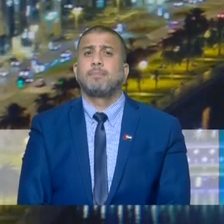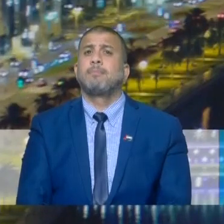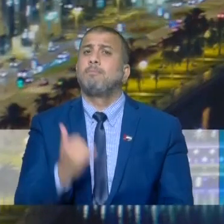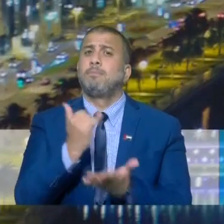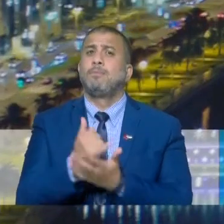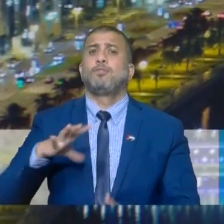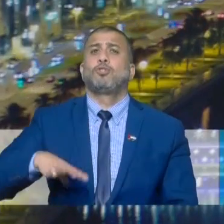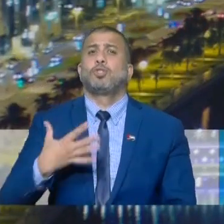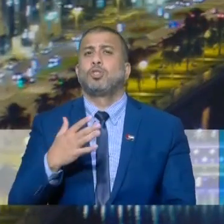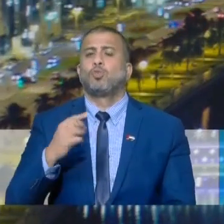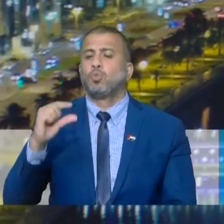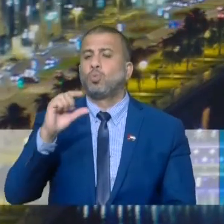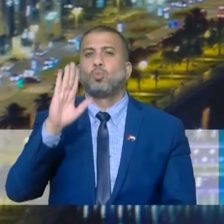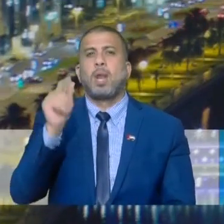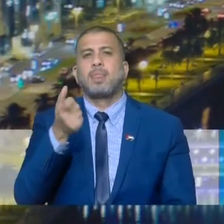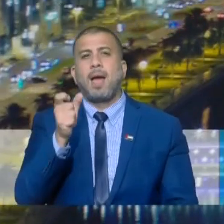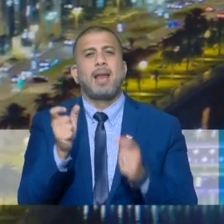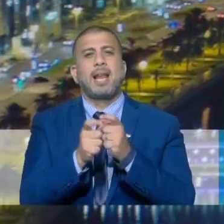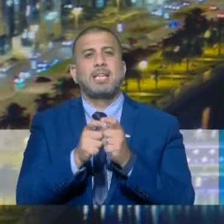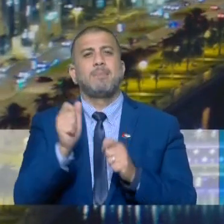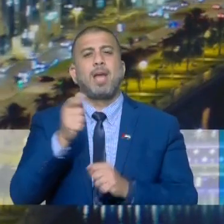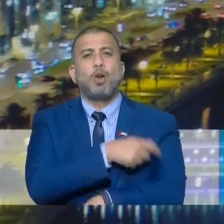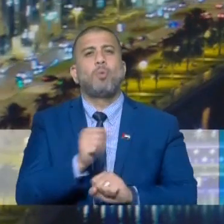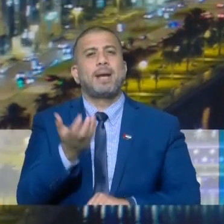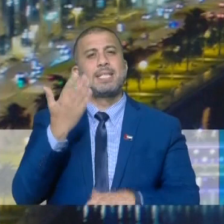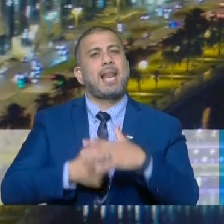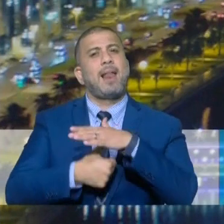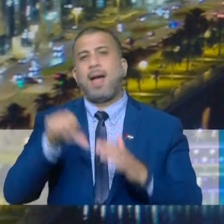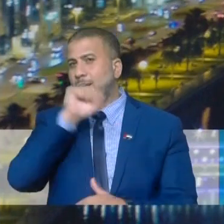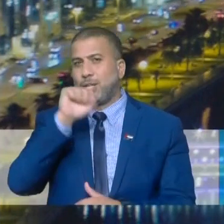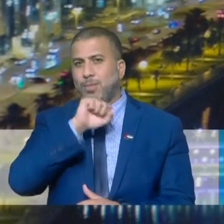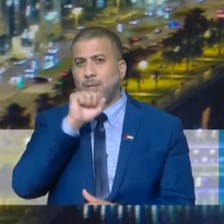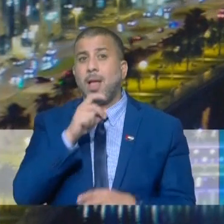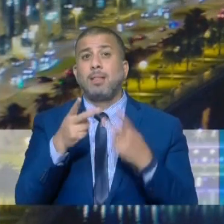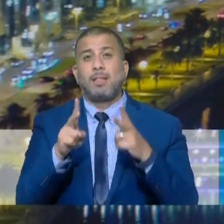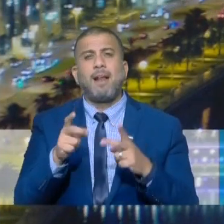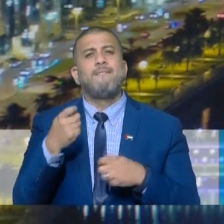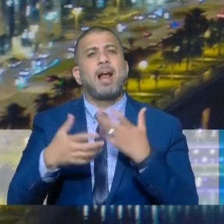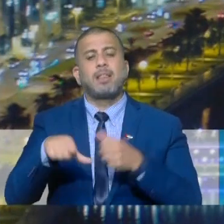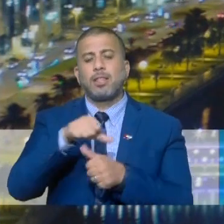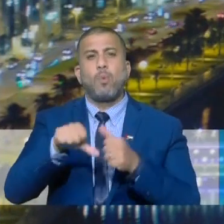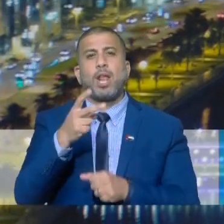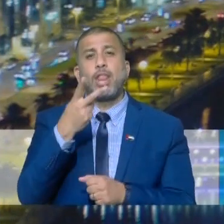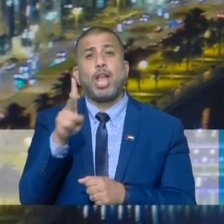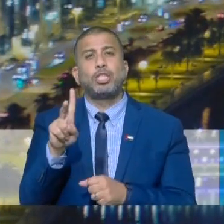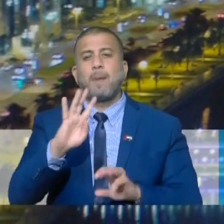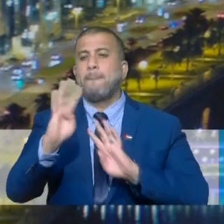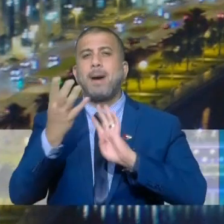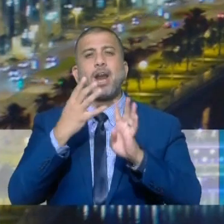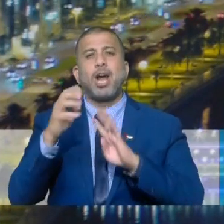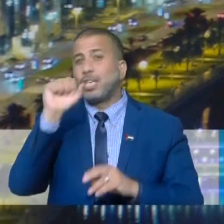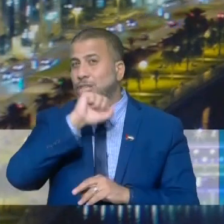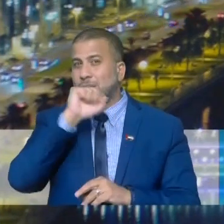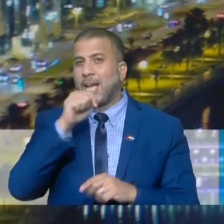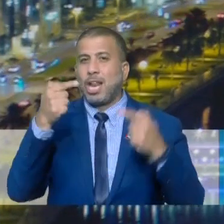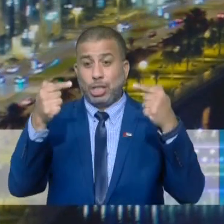تحت رعايه صاحب السمو الشيخ الدكتور سلطان بن محمد القاسمي عضو المجلس الاعلى حاكم الشارقه تنطلق فعاليات الدوره العش من